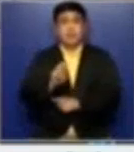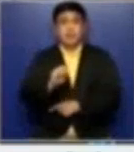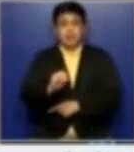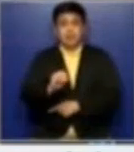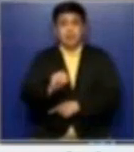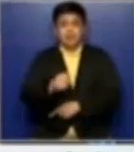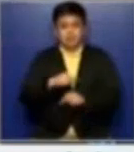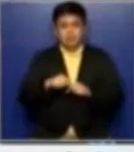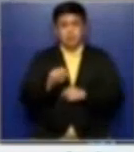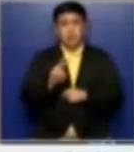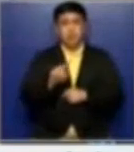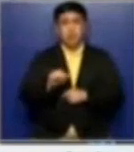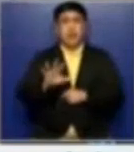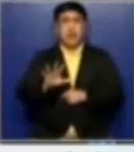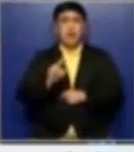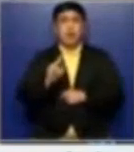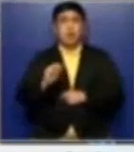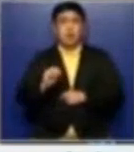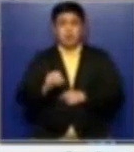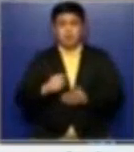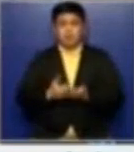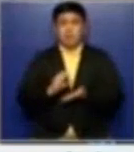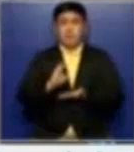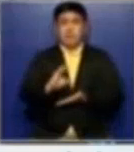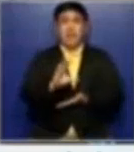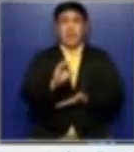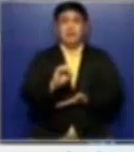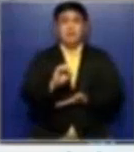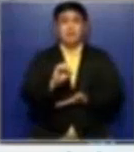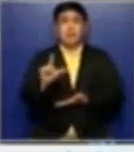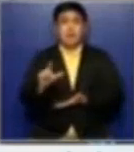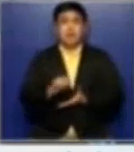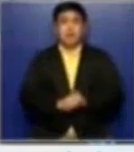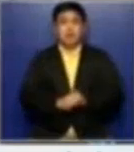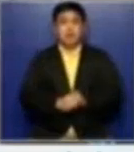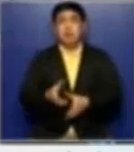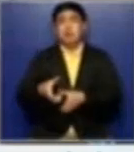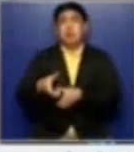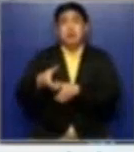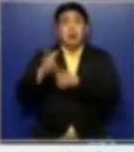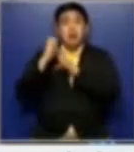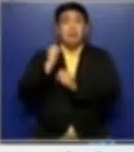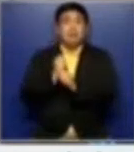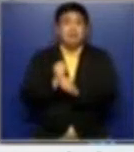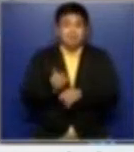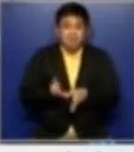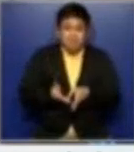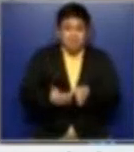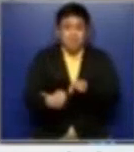2.5 กิโลเมตรงบประมาณ50ล้านอันนี้ปี63นะไปรีไซคลิ่งผม